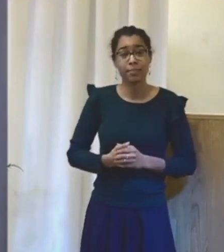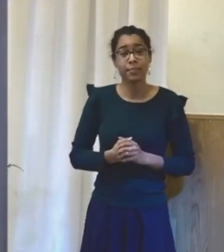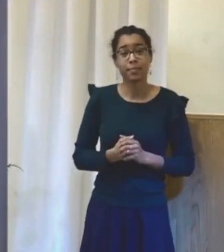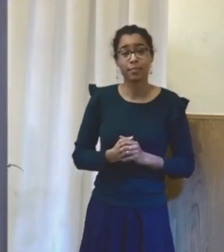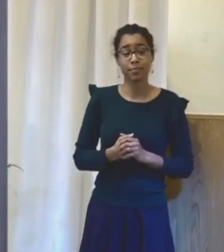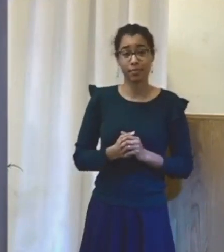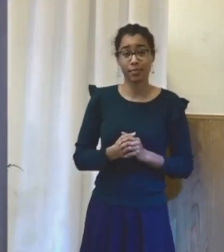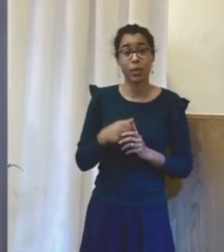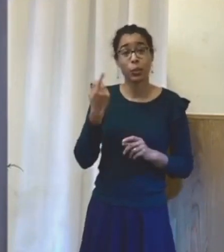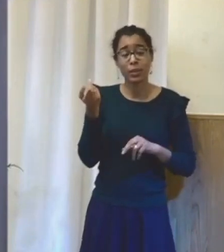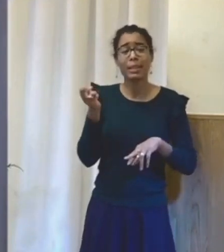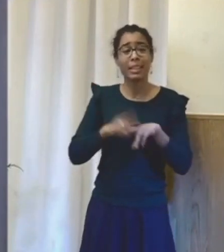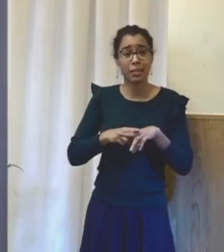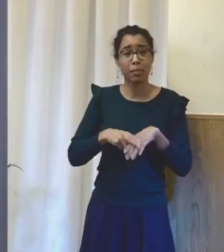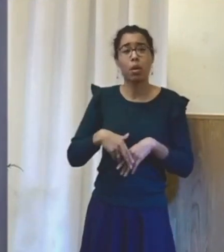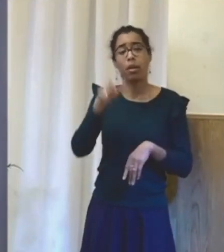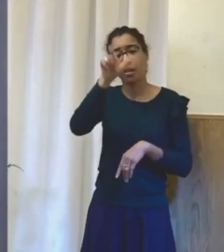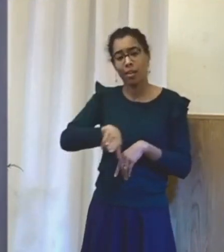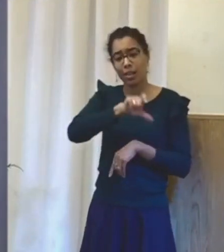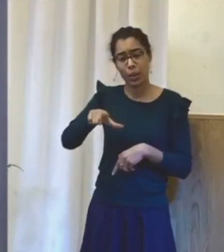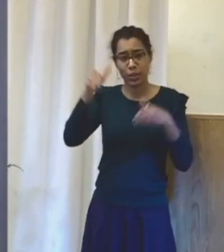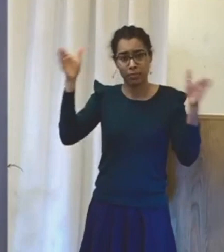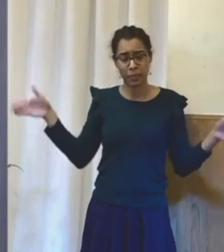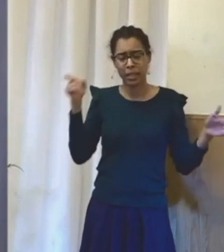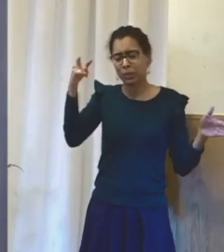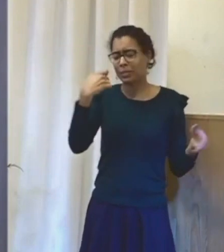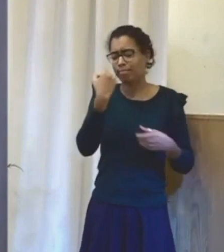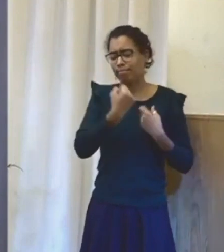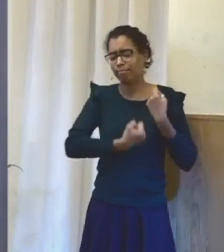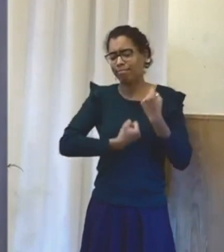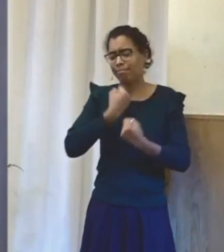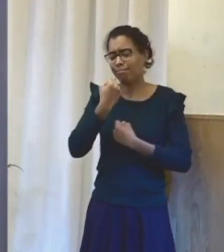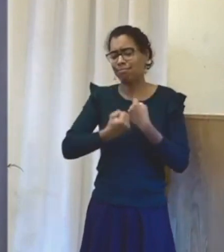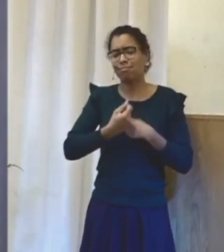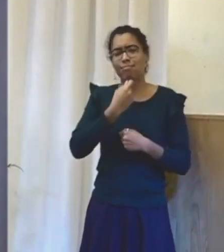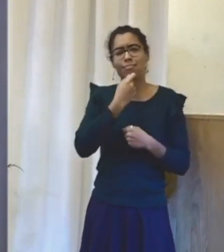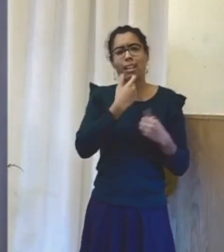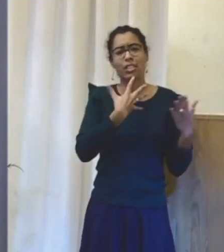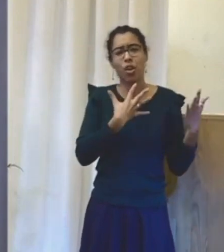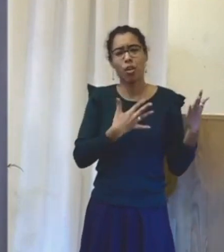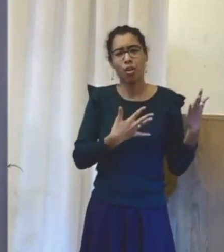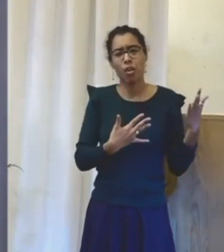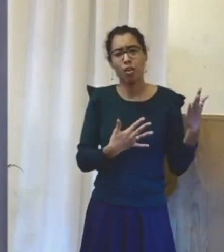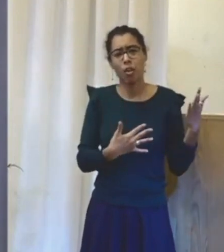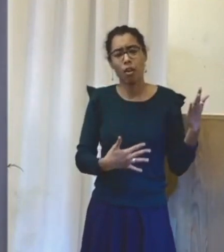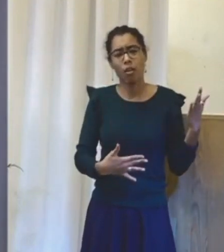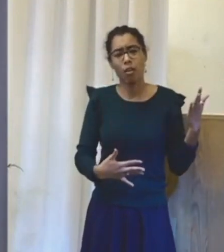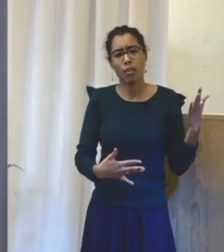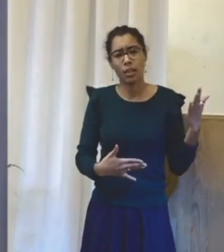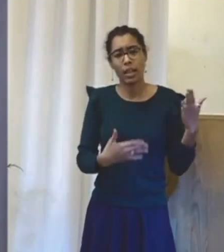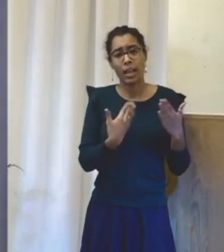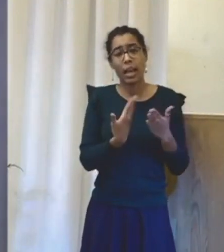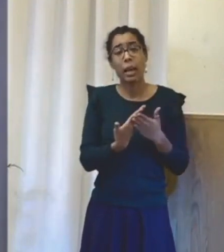Il est mort à la croix, il a souffert, son sang a coulé et la parole dit que